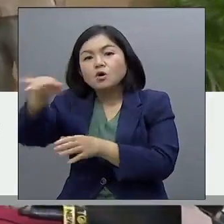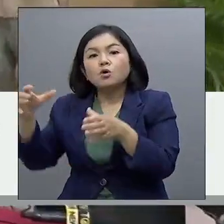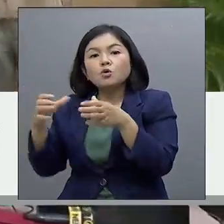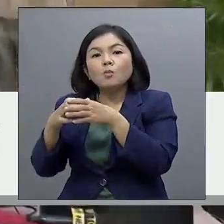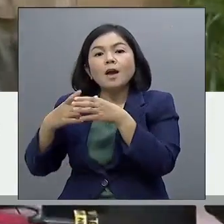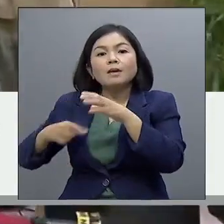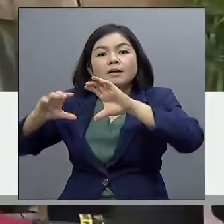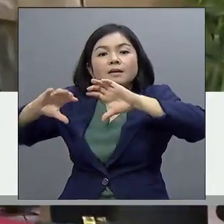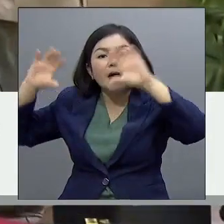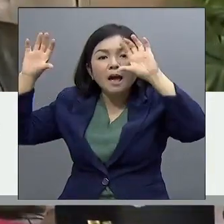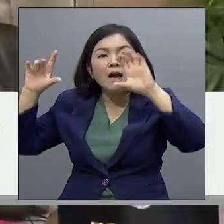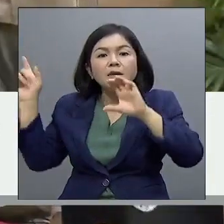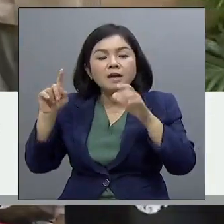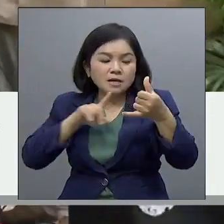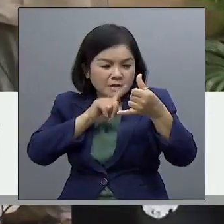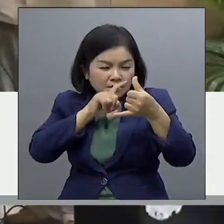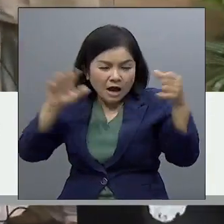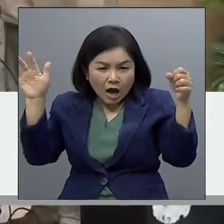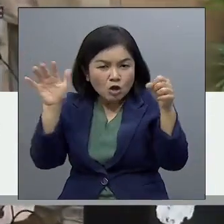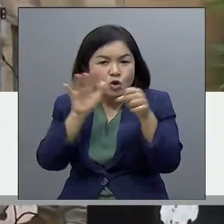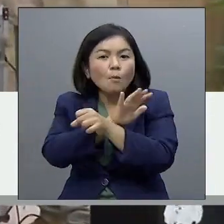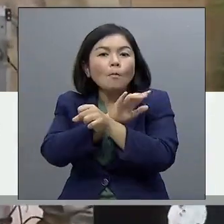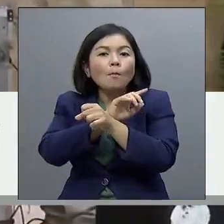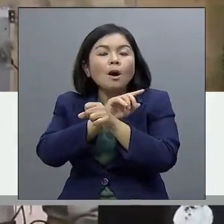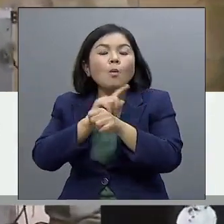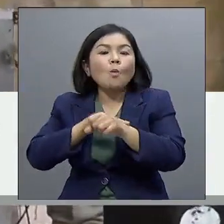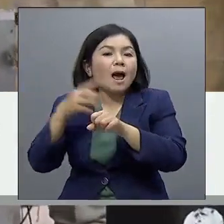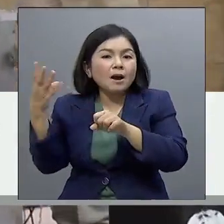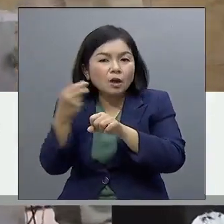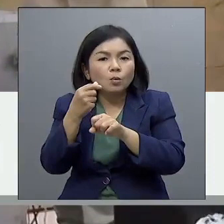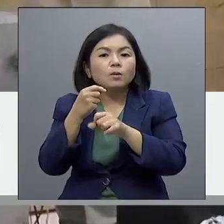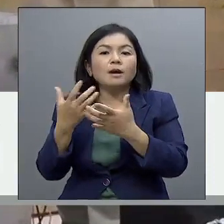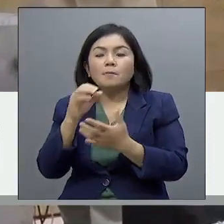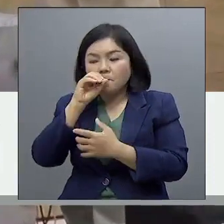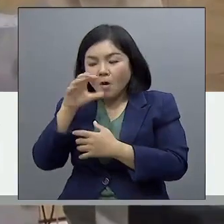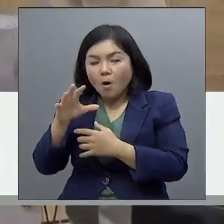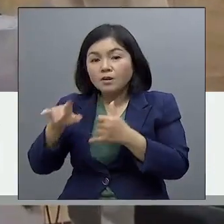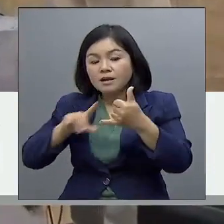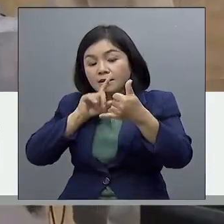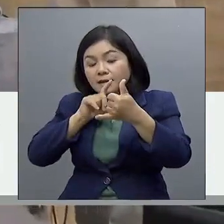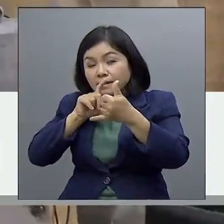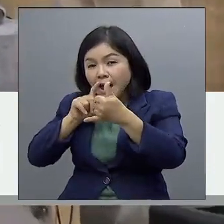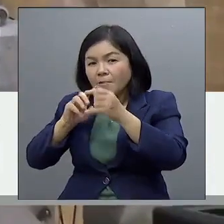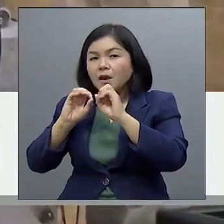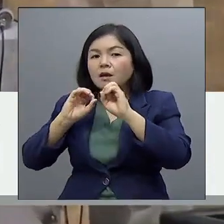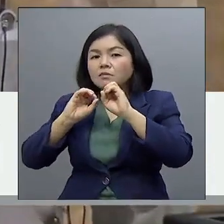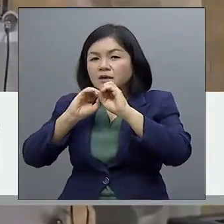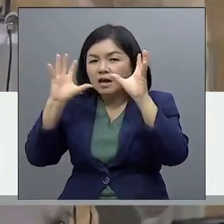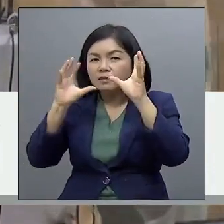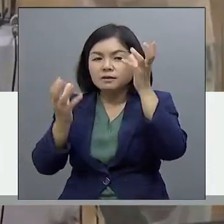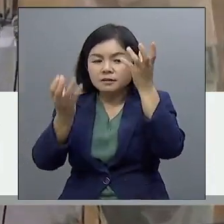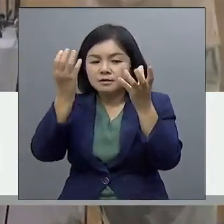ยการเร่งรัดสอบสวนให้ครบถ้วนแล้วเสร็จโดยเร็วและได้กำชับให้การสอบสวนทำด้วยความเป็นธรรมแก่ทุกฝ่